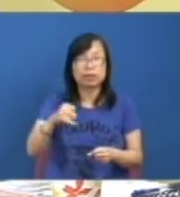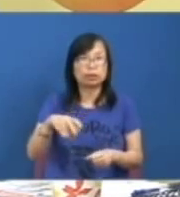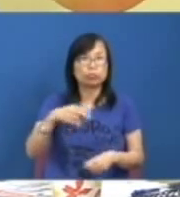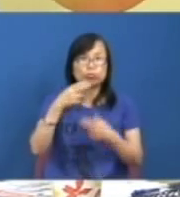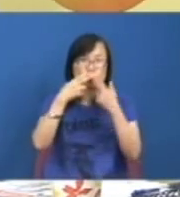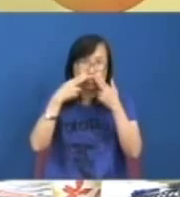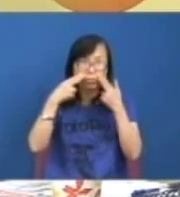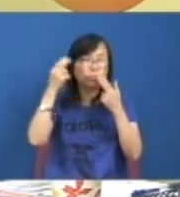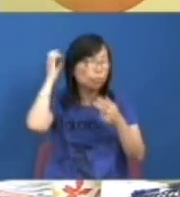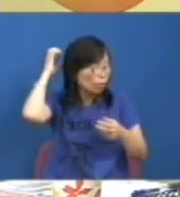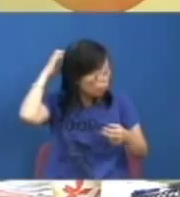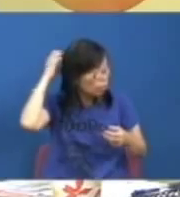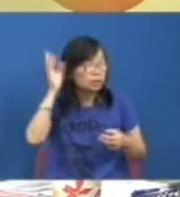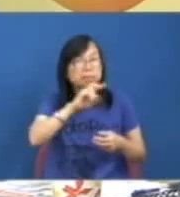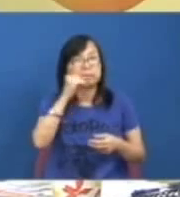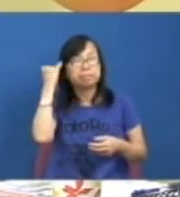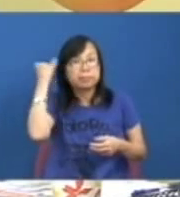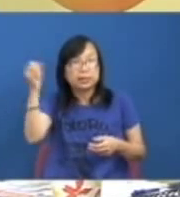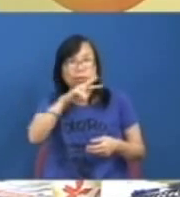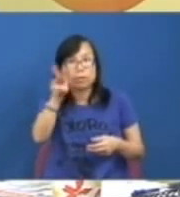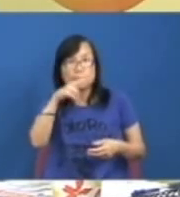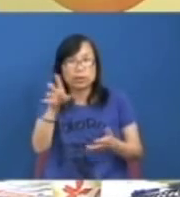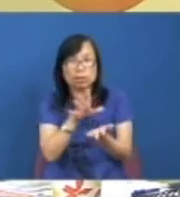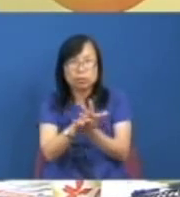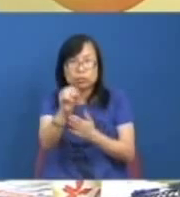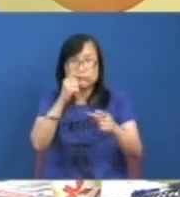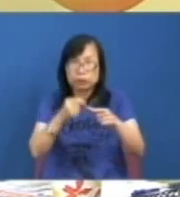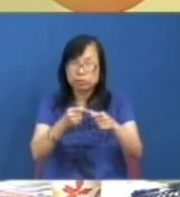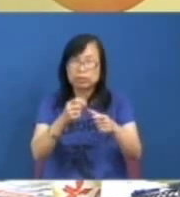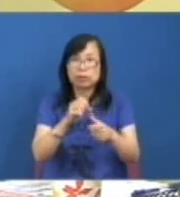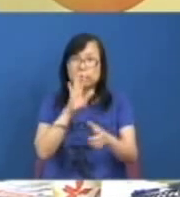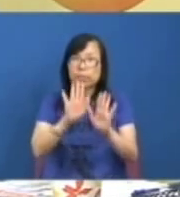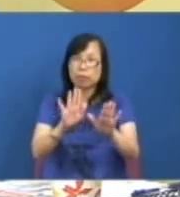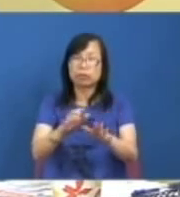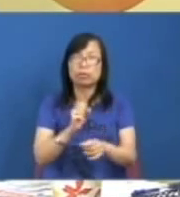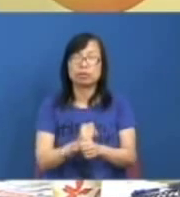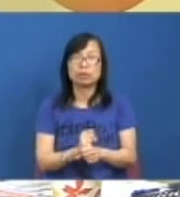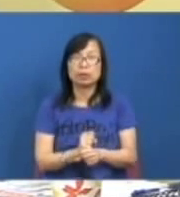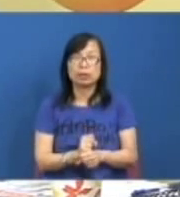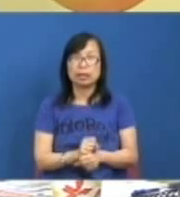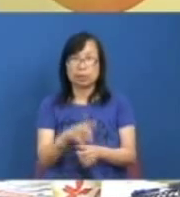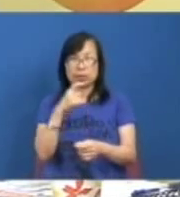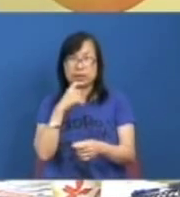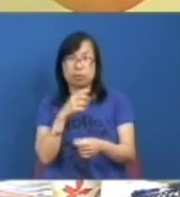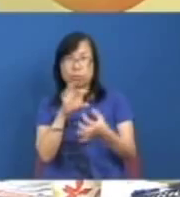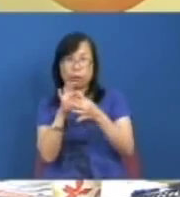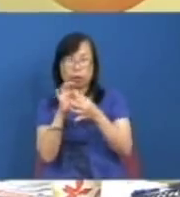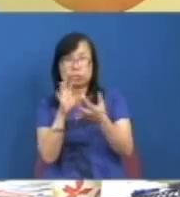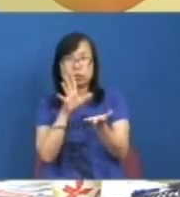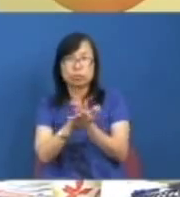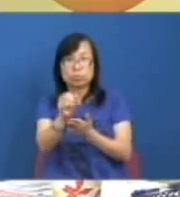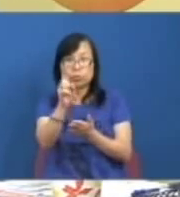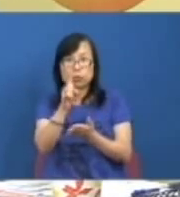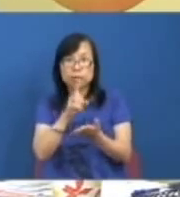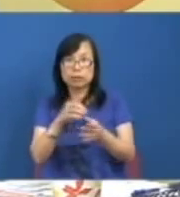點識揾一個專業嘅顧問公司嚟幫佢做咧？因為好多時候協助 牽涉好多專業知識㗎嘛，佢根本連請一